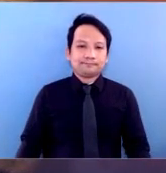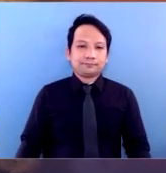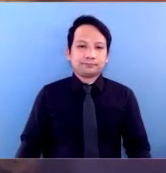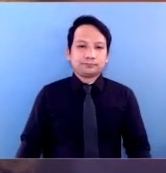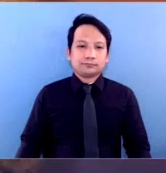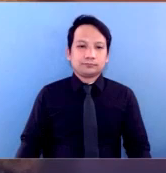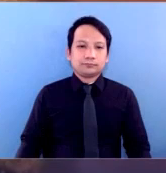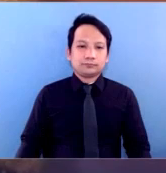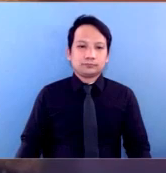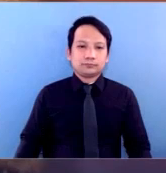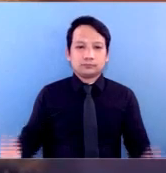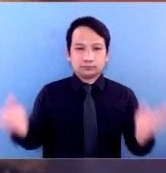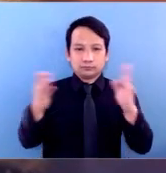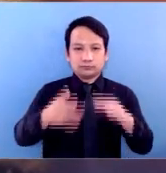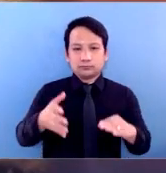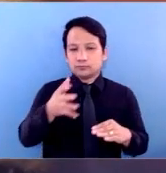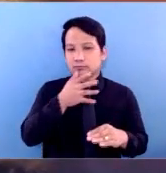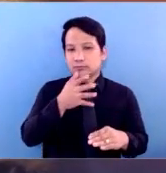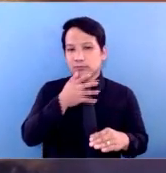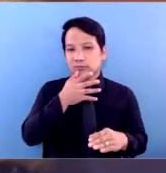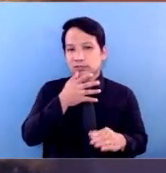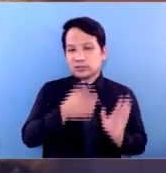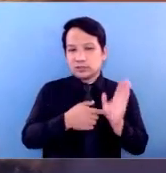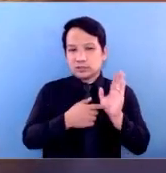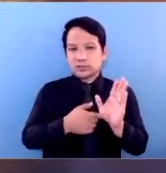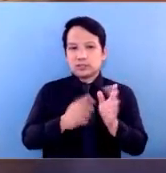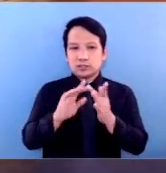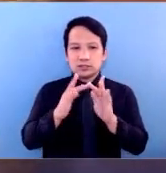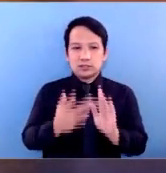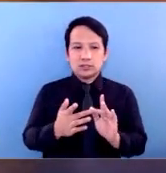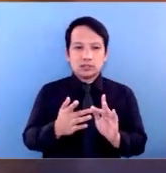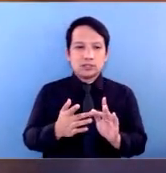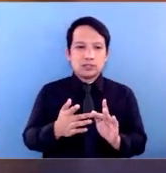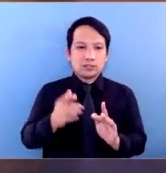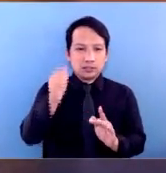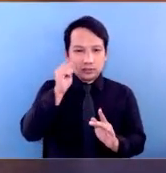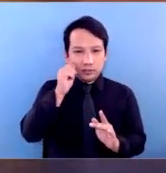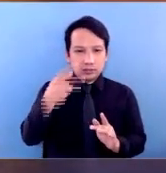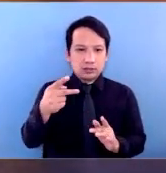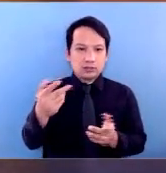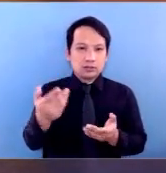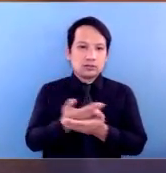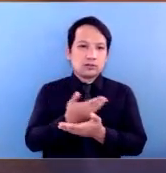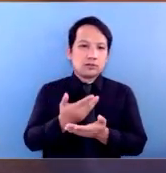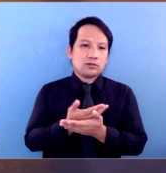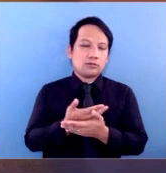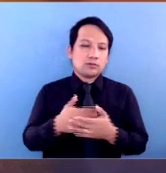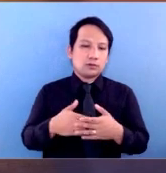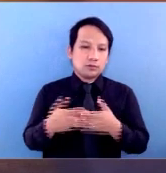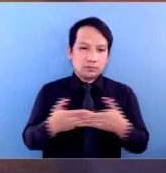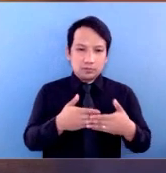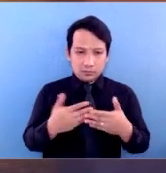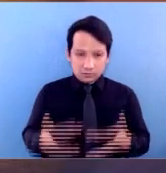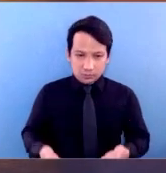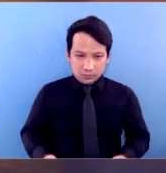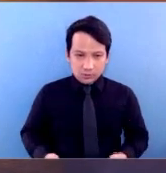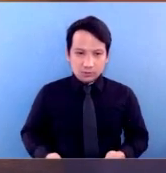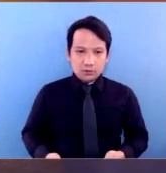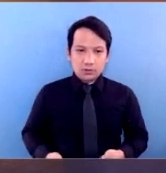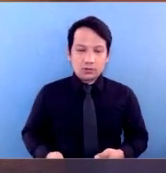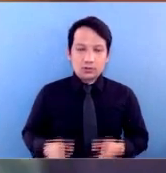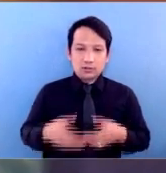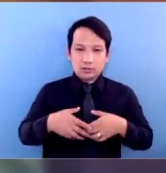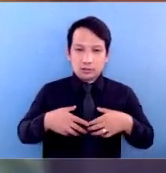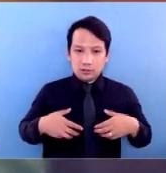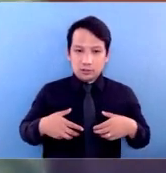Sexy mama! Ganyan nilarawan ng netizen si Angelica Panganiban sa kanyang bagong baby bump photos. Naka-swimsuit ang aktres